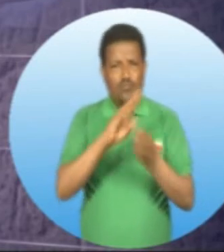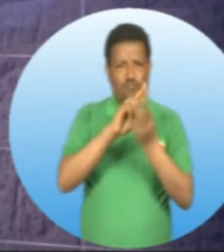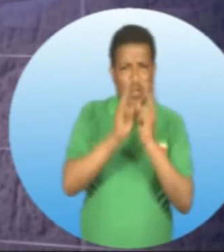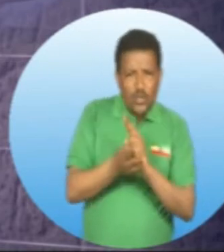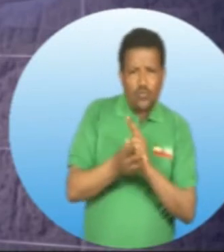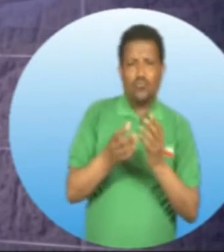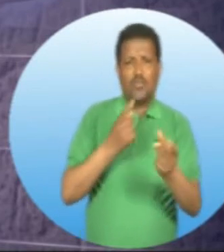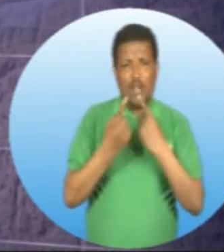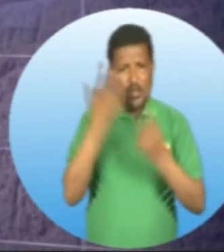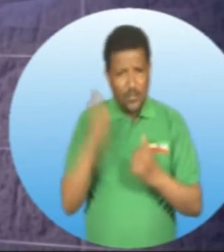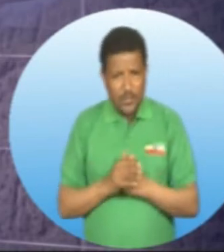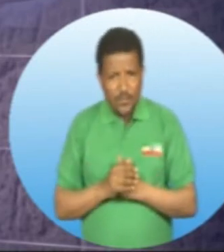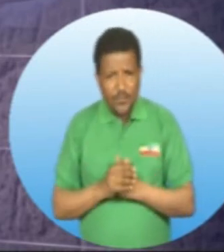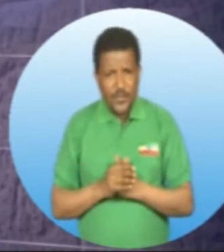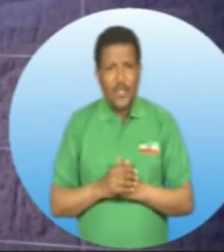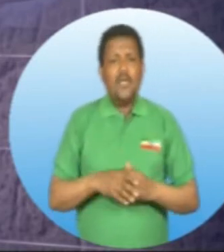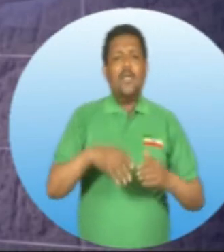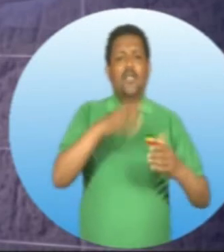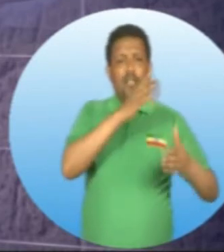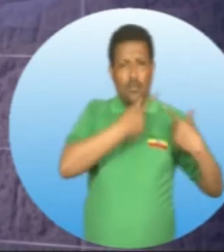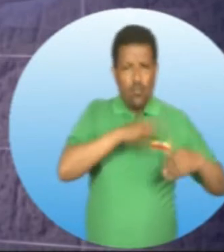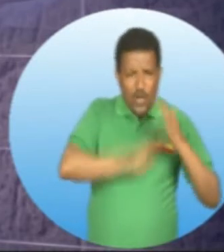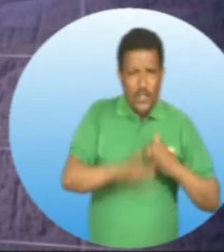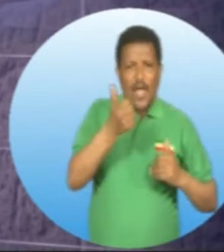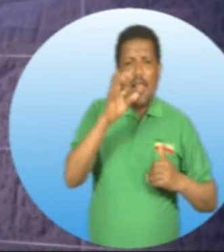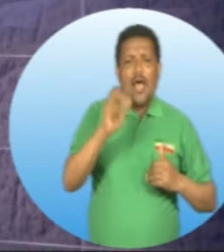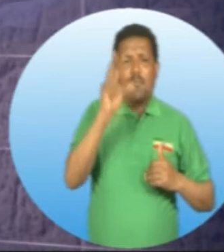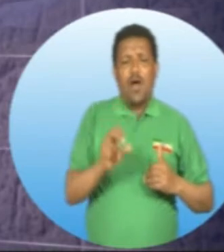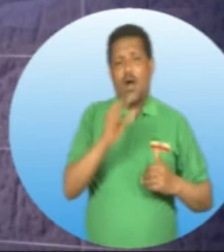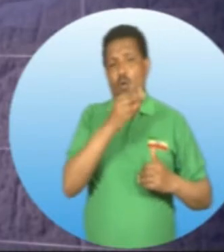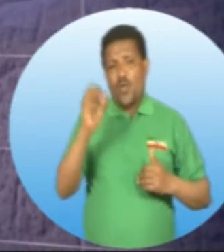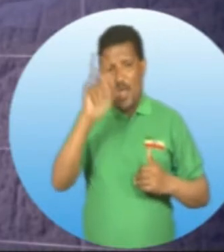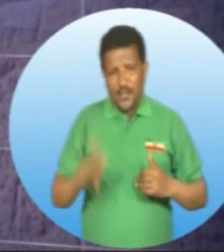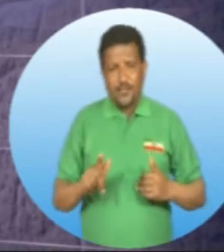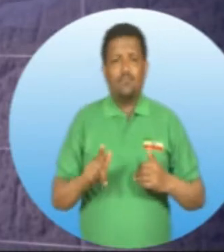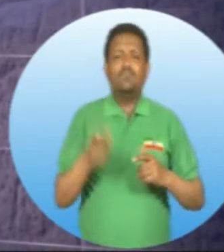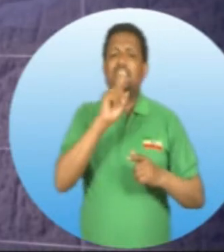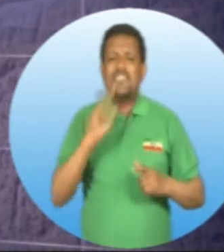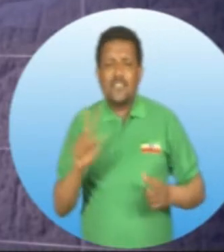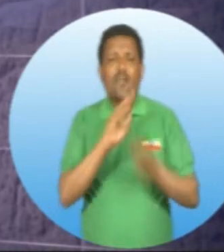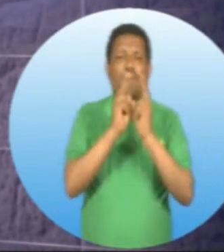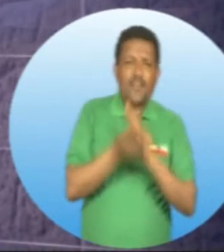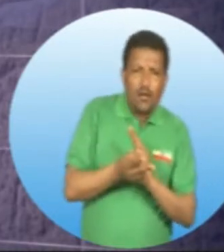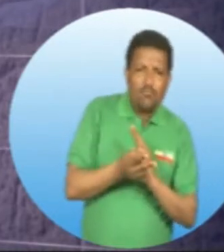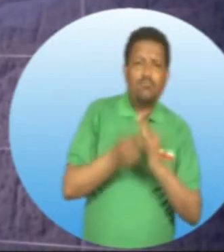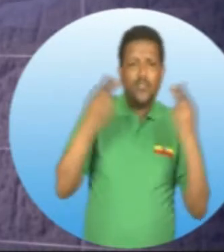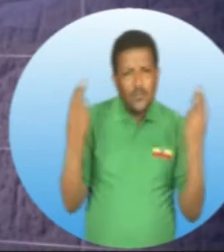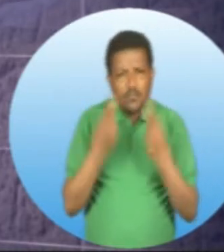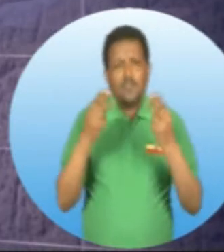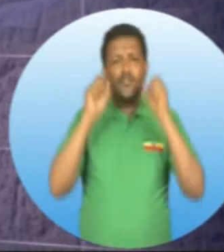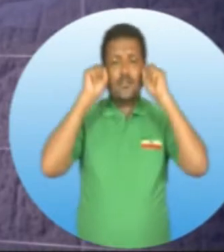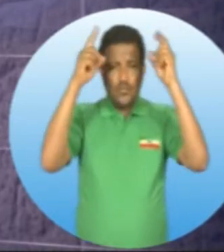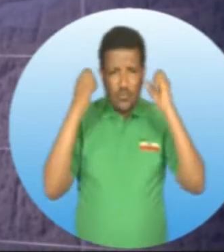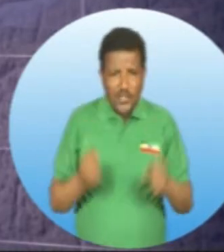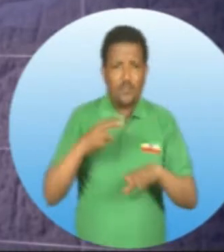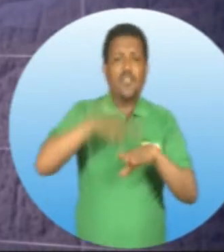ነበር። በዚህም የልቦለድ አላባውያንን ምንነትና ፋይዳ እንድትረዱ የሚያስችላችሁን